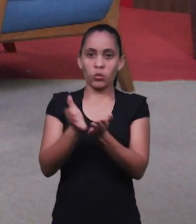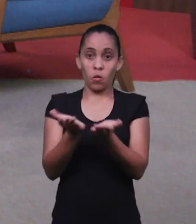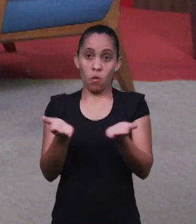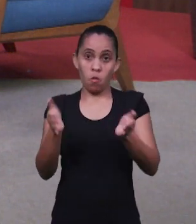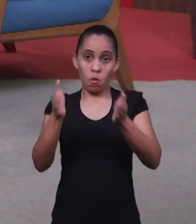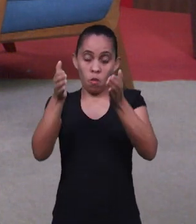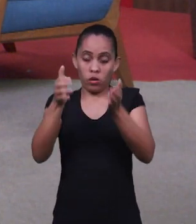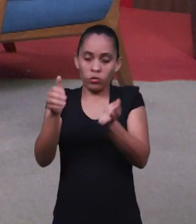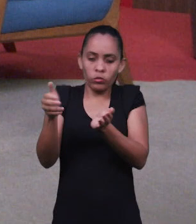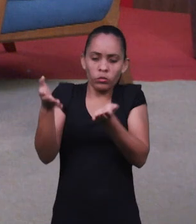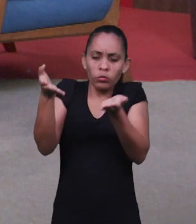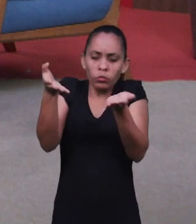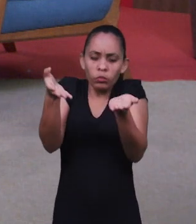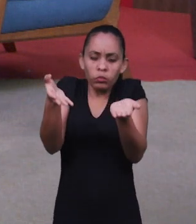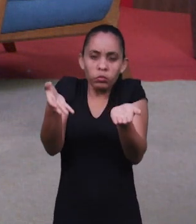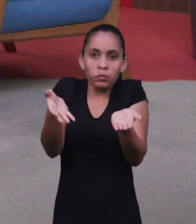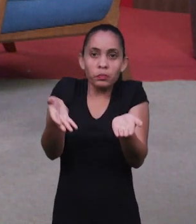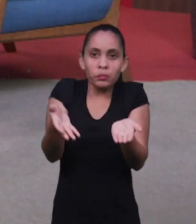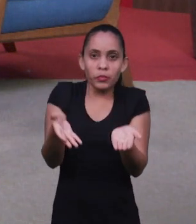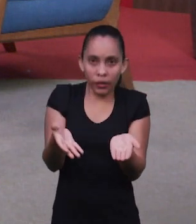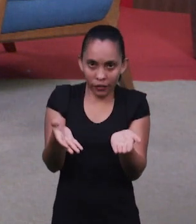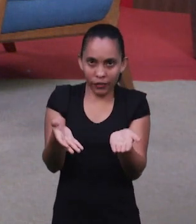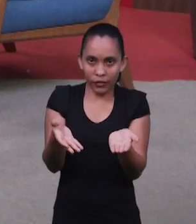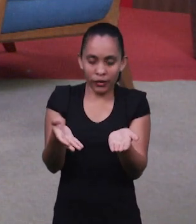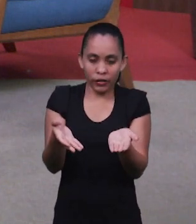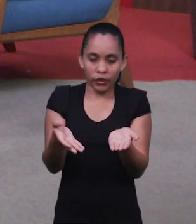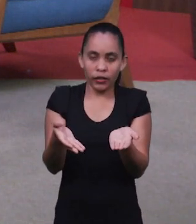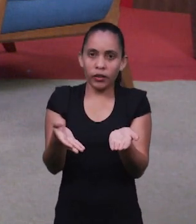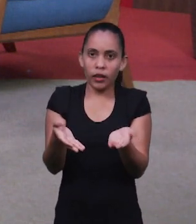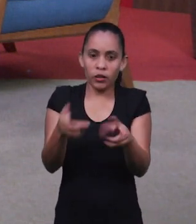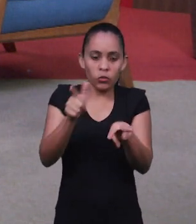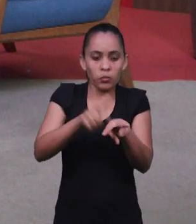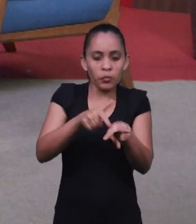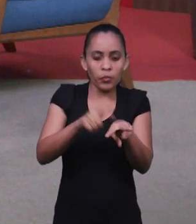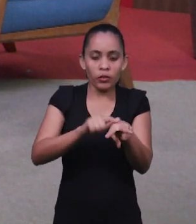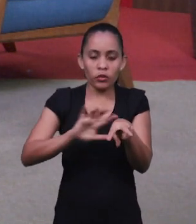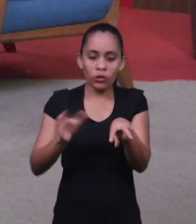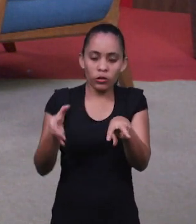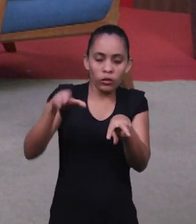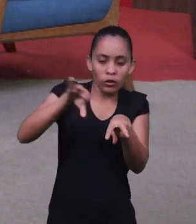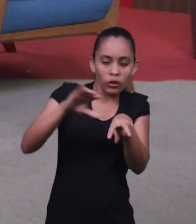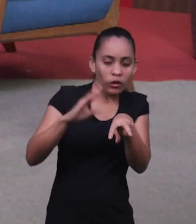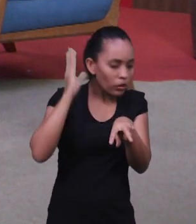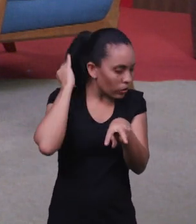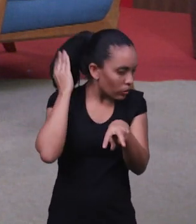elle essuie les pieds de Jésus, qu'est-ce qui s'est passé avec ses chevaux? Ces chevaux étaient